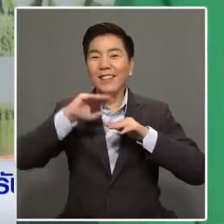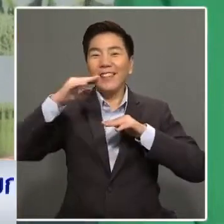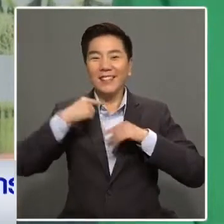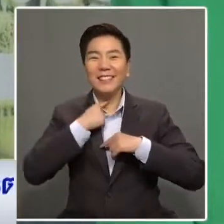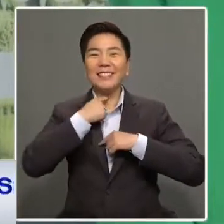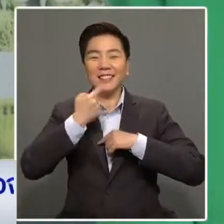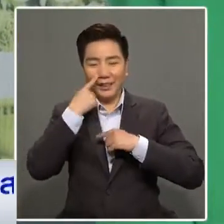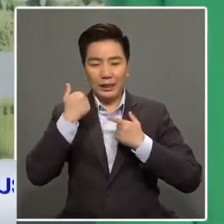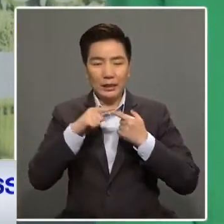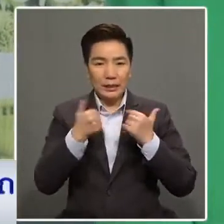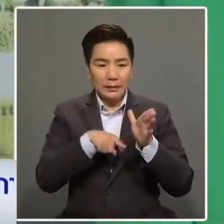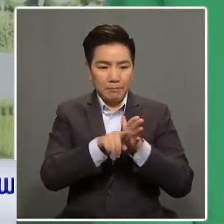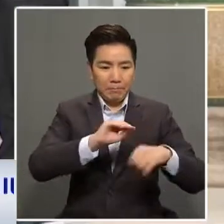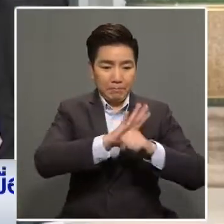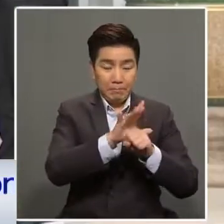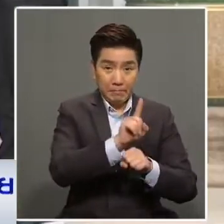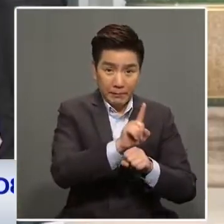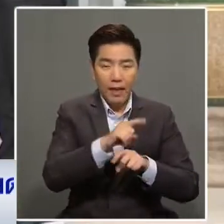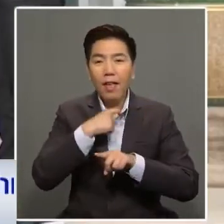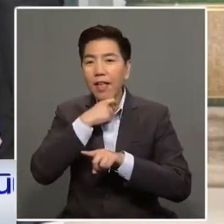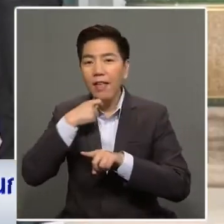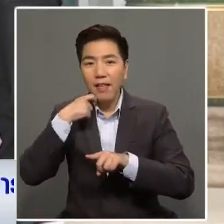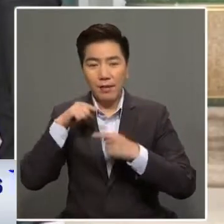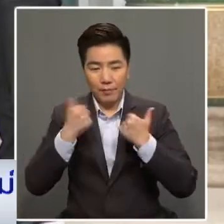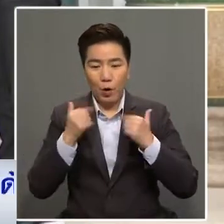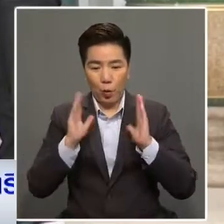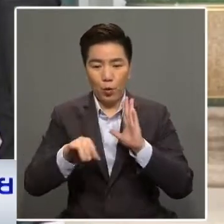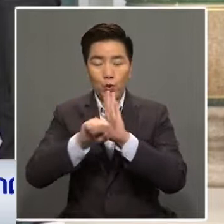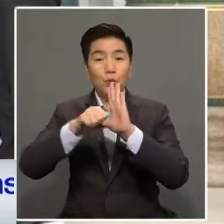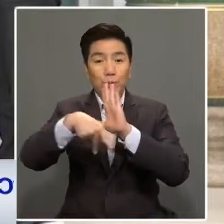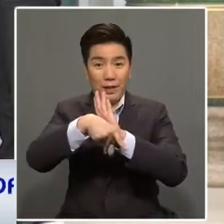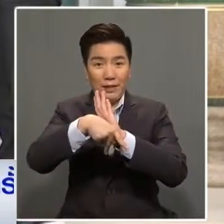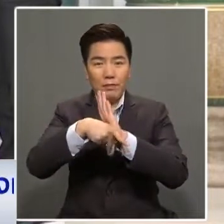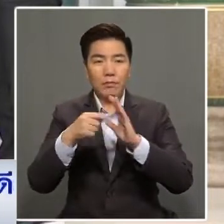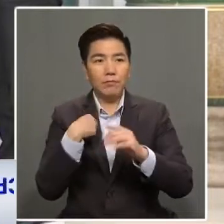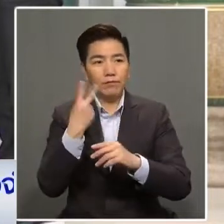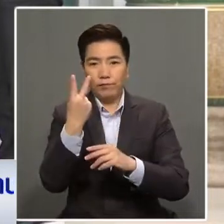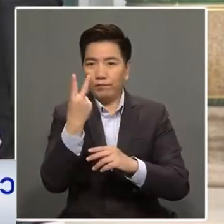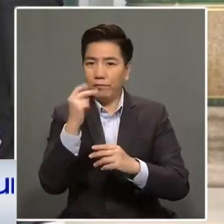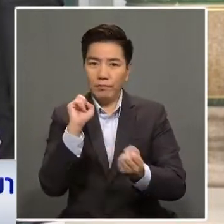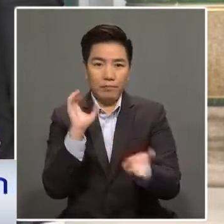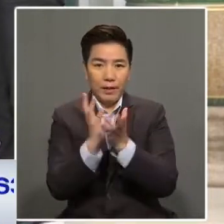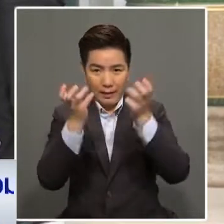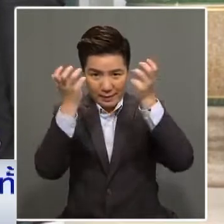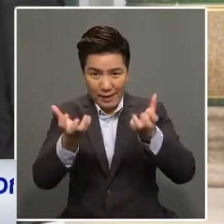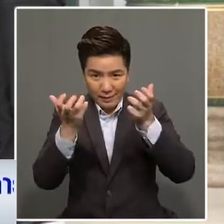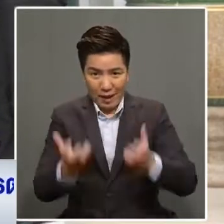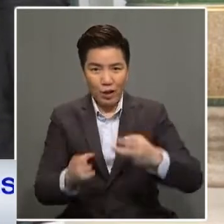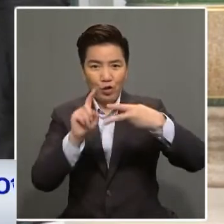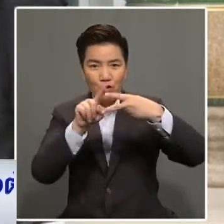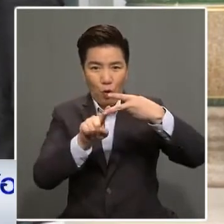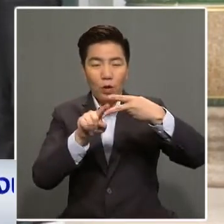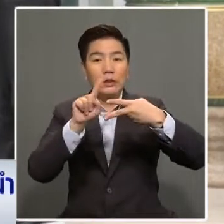ได้ข่าวว่าแล้งด้วยฮะท่านผอ.ครับ ชาวสุพรรณบุรีนะครับเจอสองหนักเลยหนักแรก